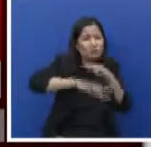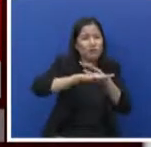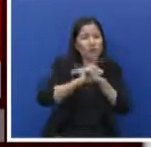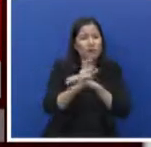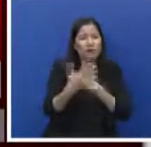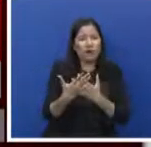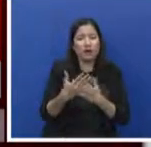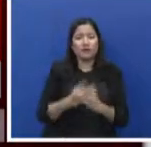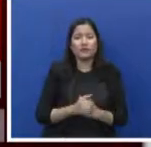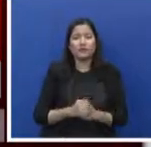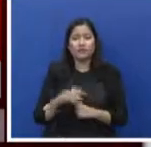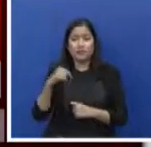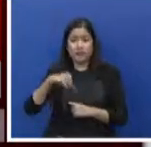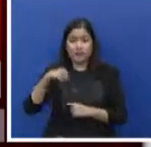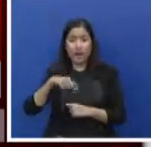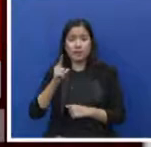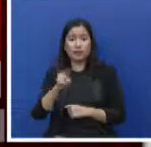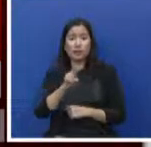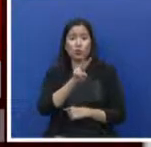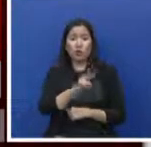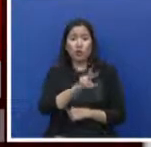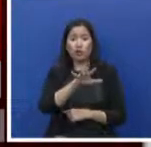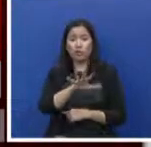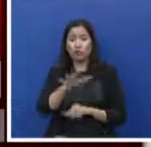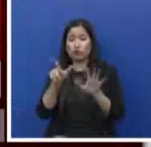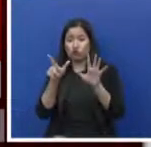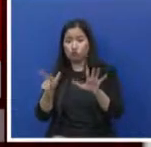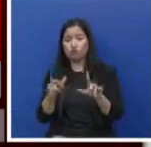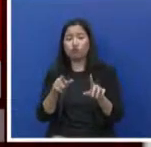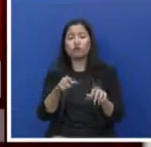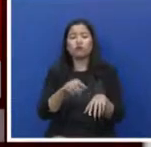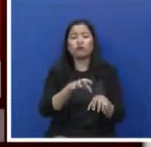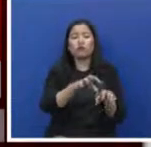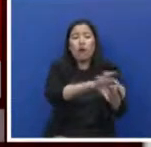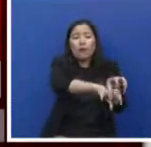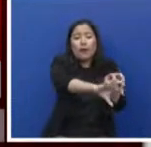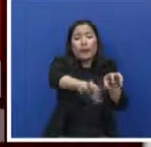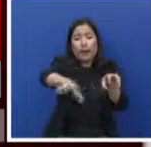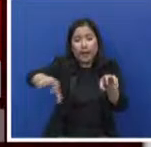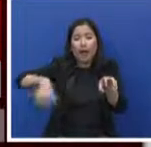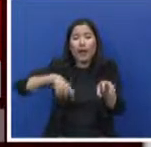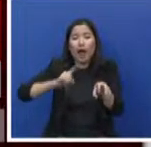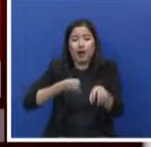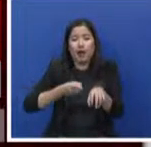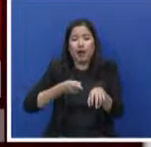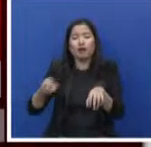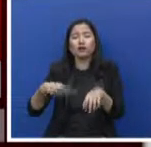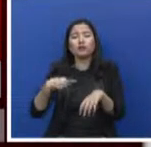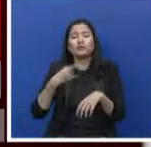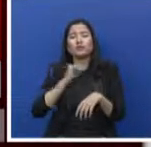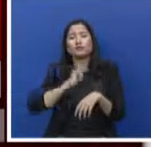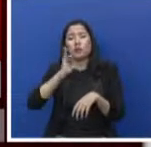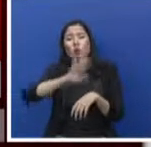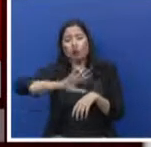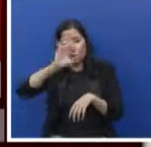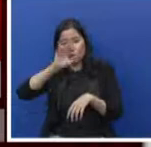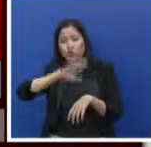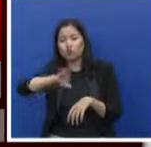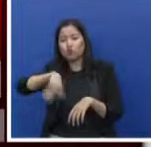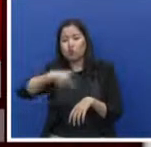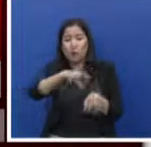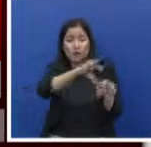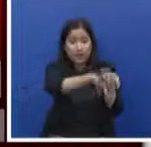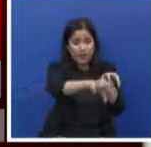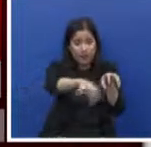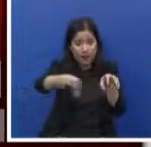Saat ini kami sudah ada di 257 kabupaten kota. Jadi insya Allah seluruh daerah atau di seluruh